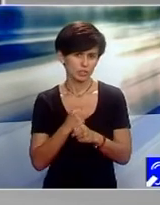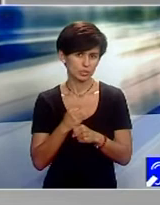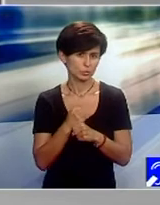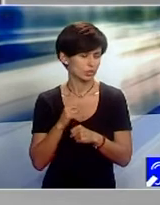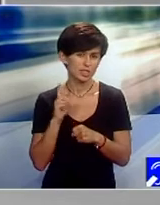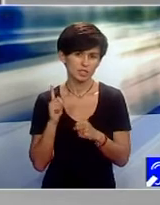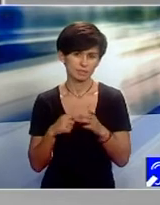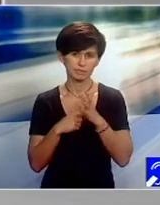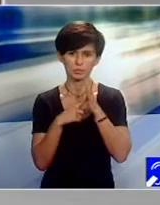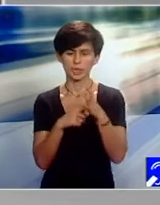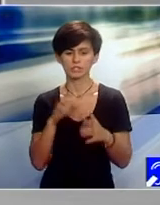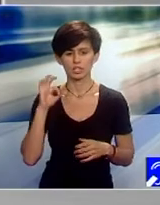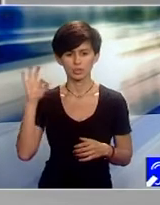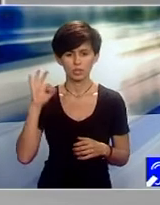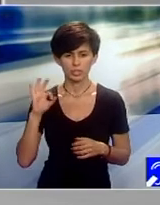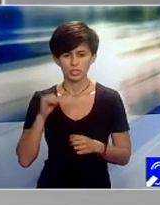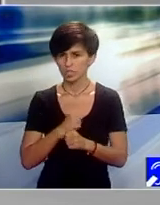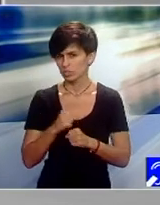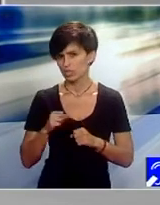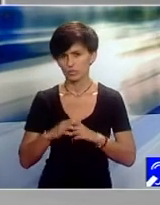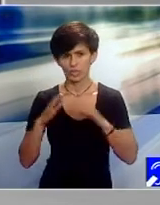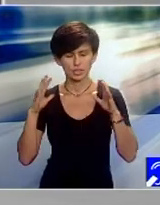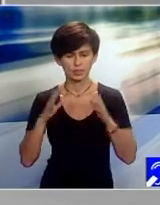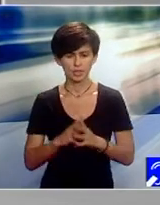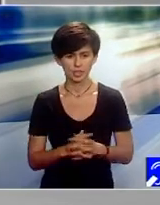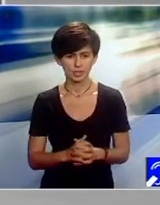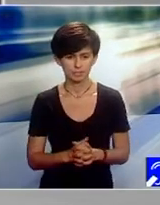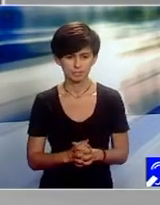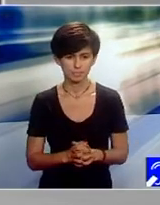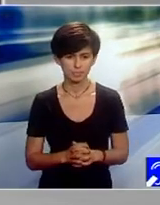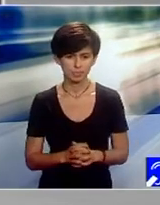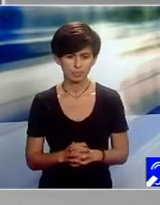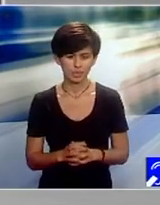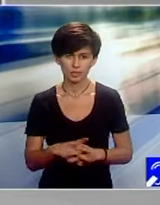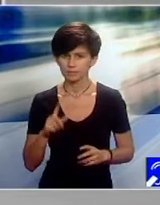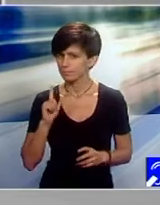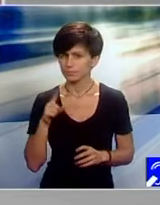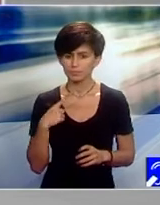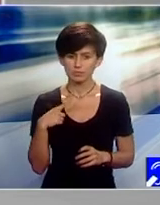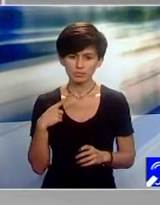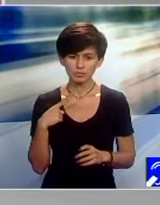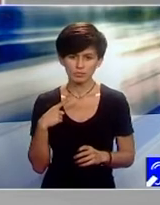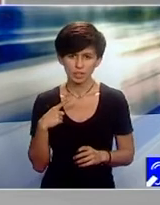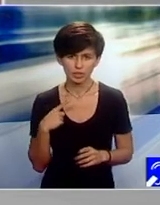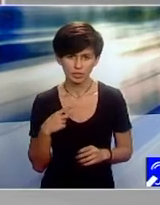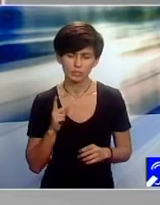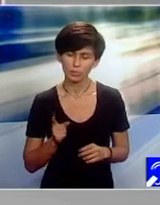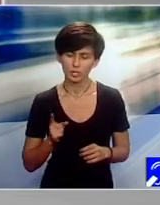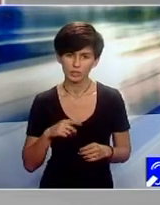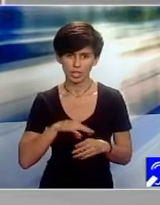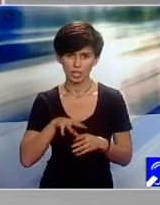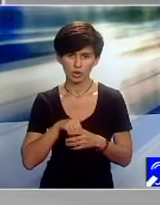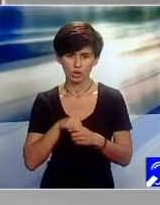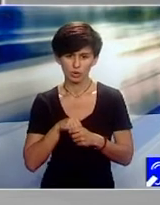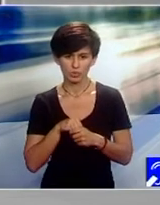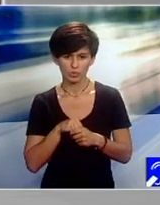un procentaj extraordinar de mare, deci în niciun caz peste 50%, dar cineva are în familie pe cineva nu, să facă Alzheimer. Dar